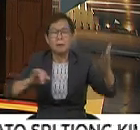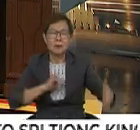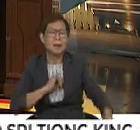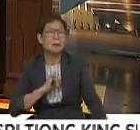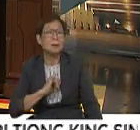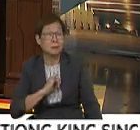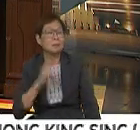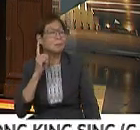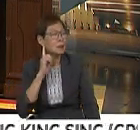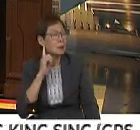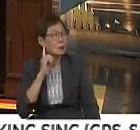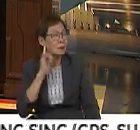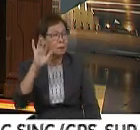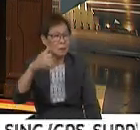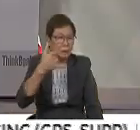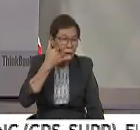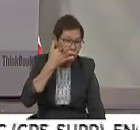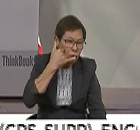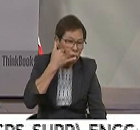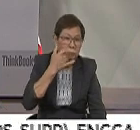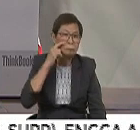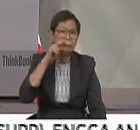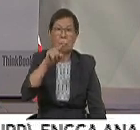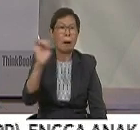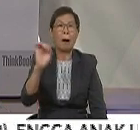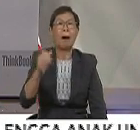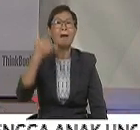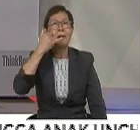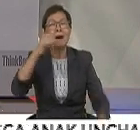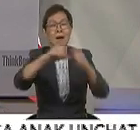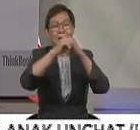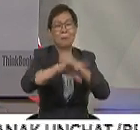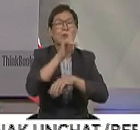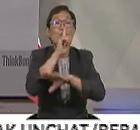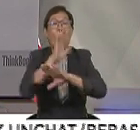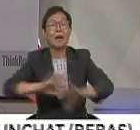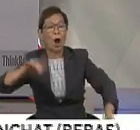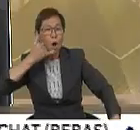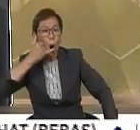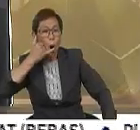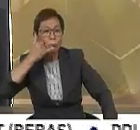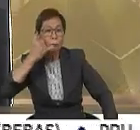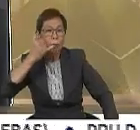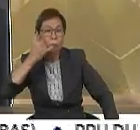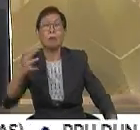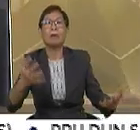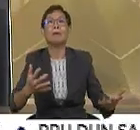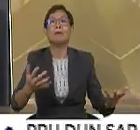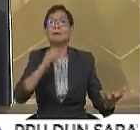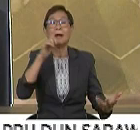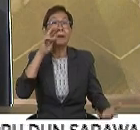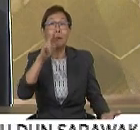juga bertelepon. Ini kita tak nampak yang kempen secara senyap. So oleh sebab itu